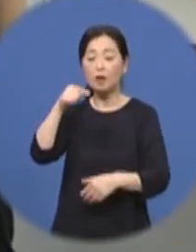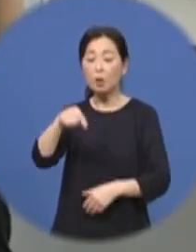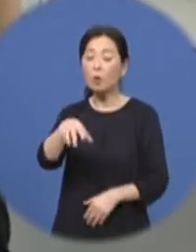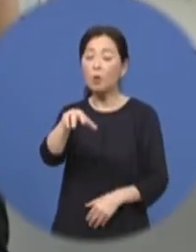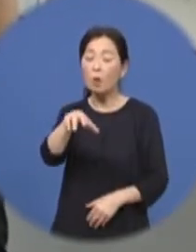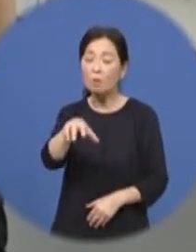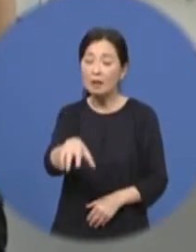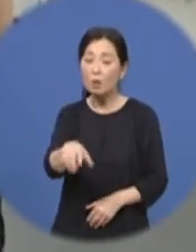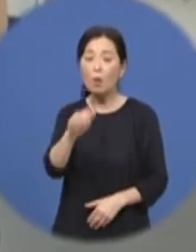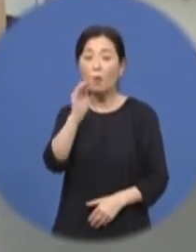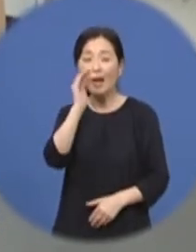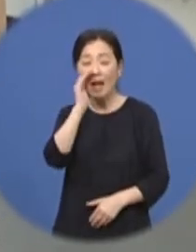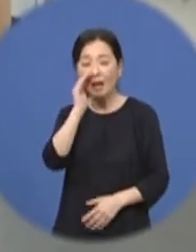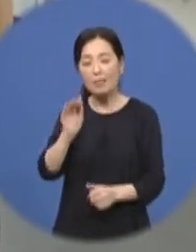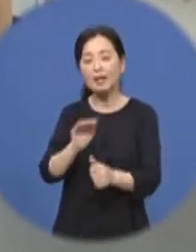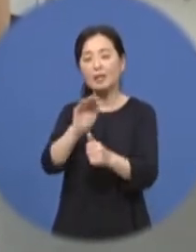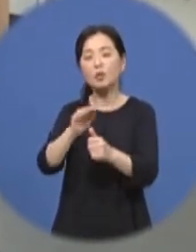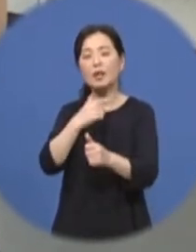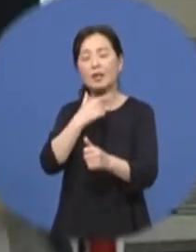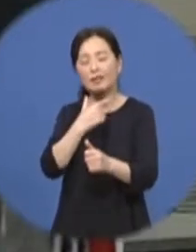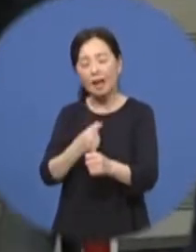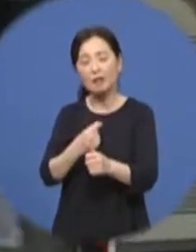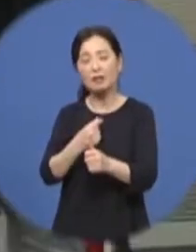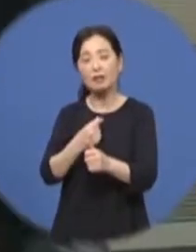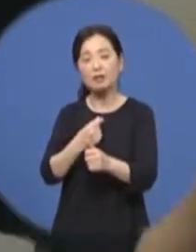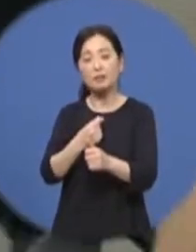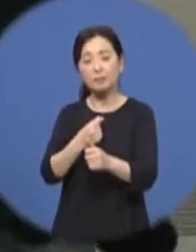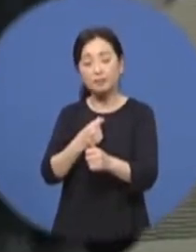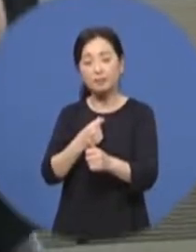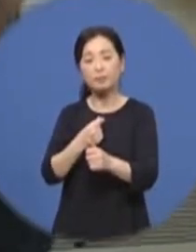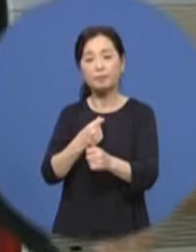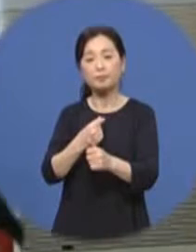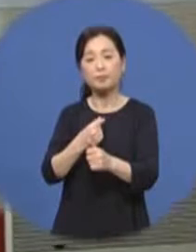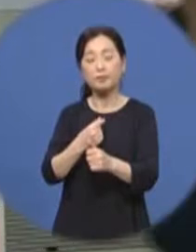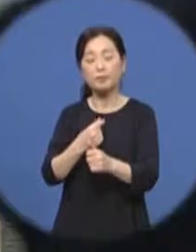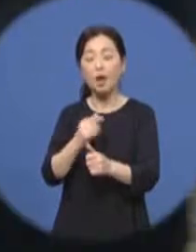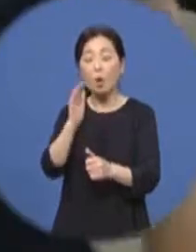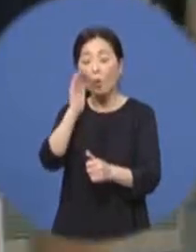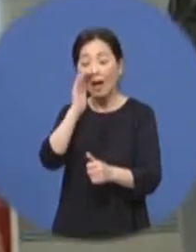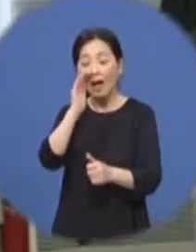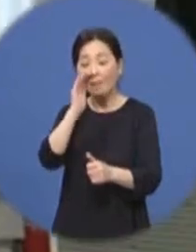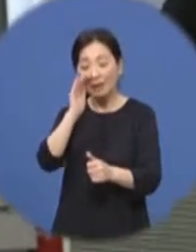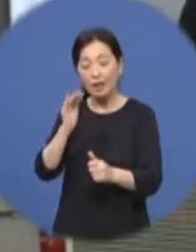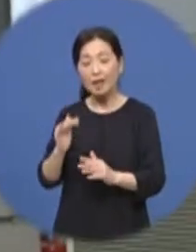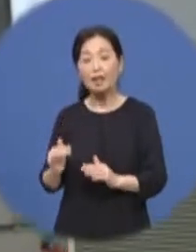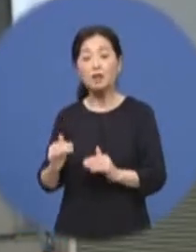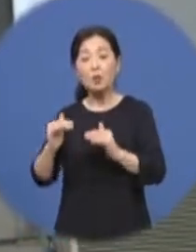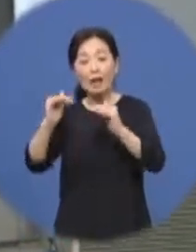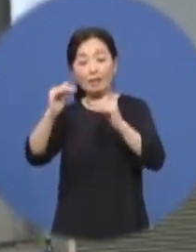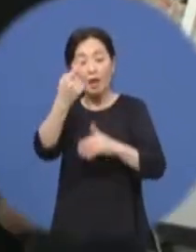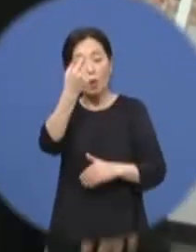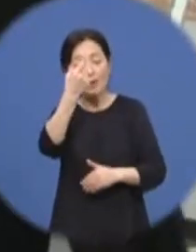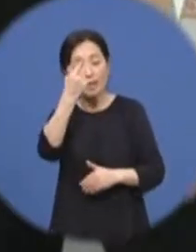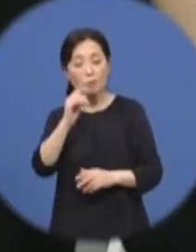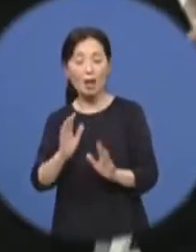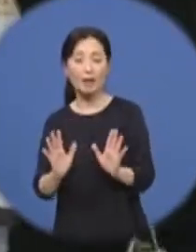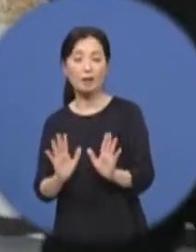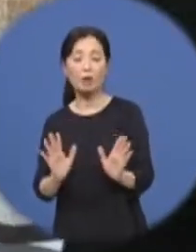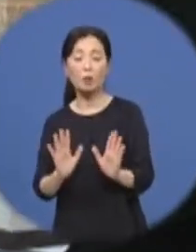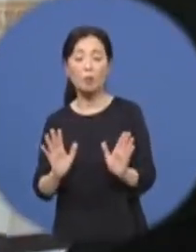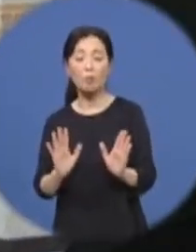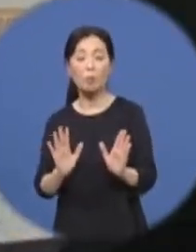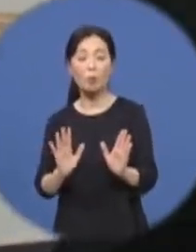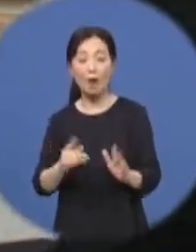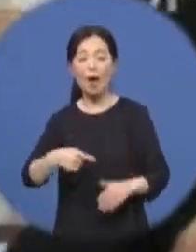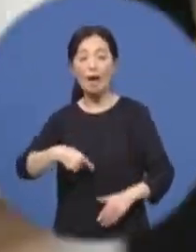と、で自分のこの和歌山で育っていろんなことを教えてもらった子らが自分のまず地